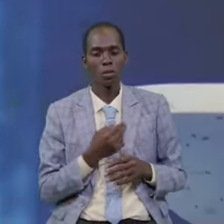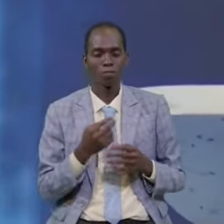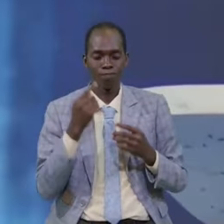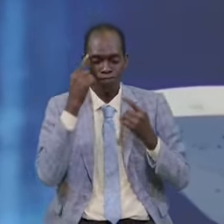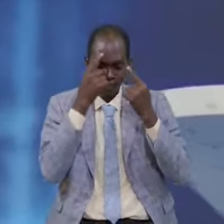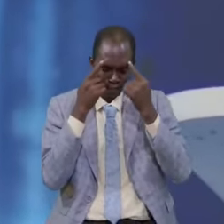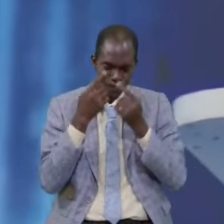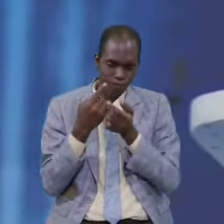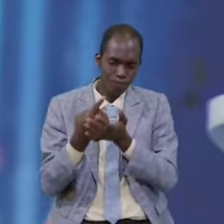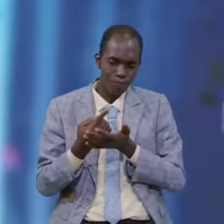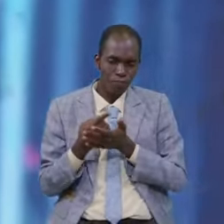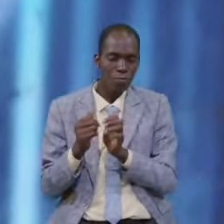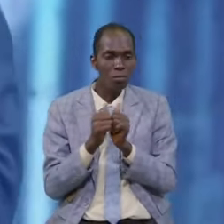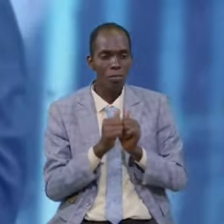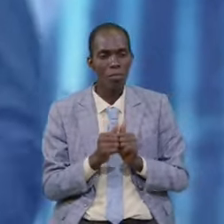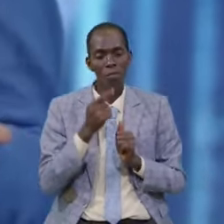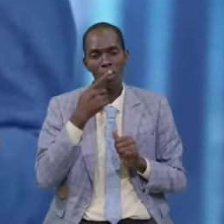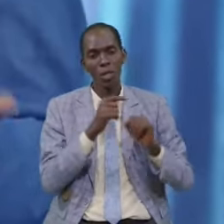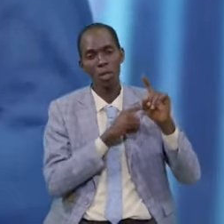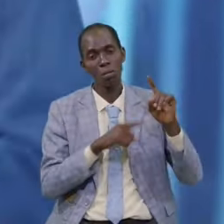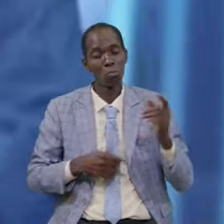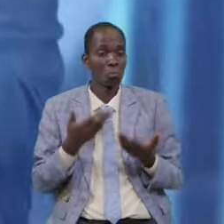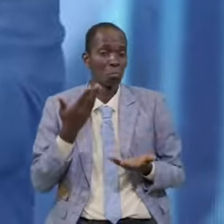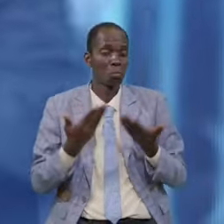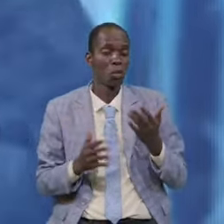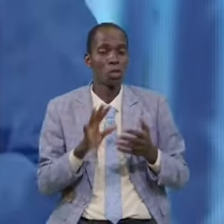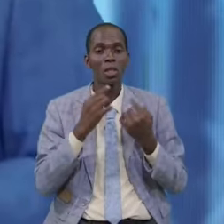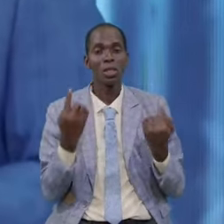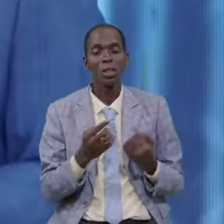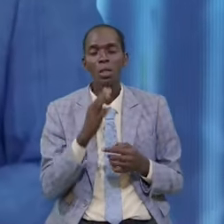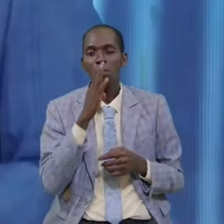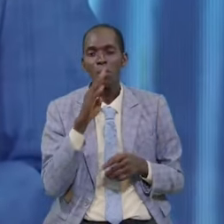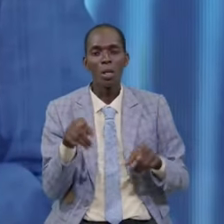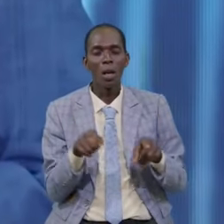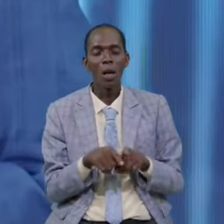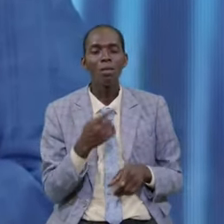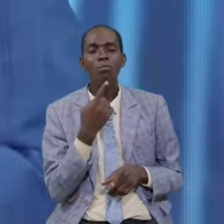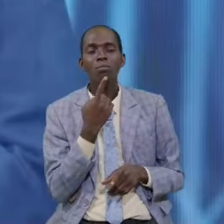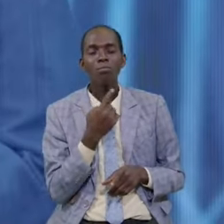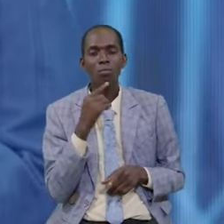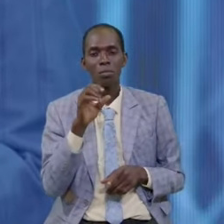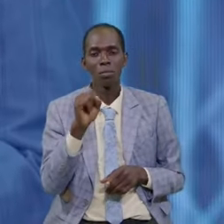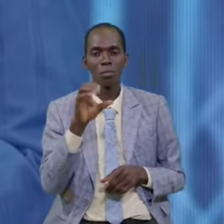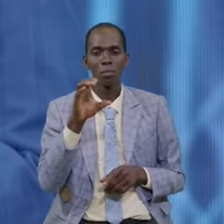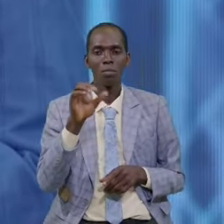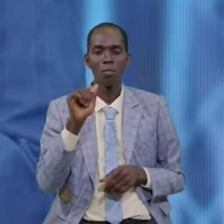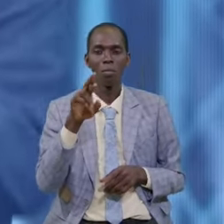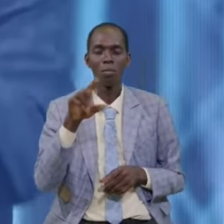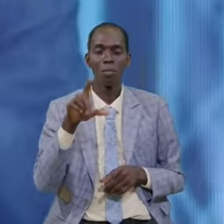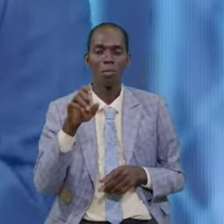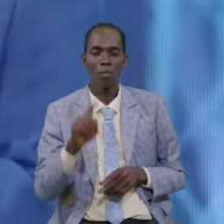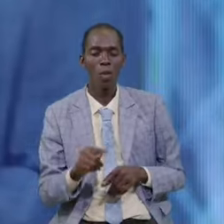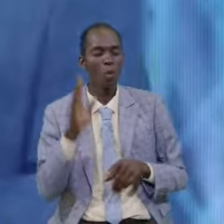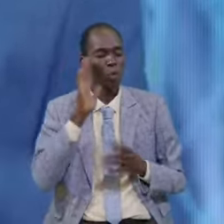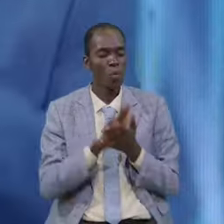péchés sont comme le cramoisi, ils deviendront blancs comme la neige. S'ils sont rouges comme la pourpre,